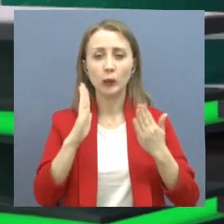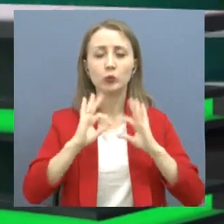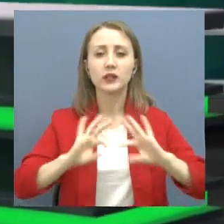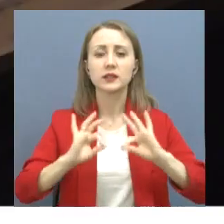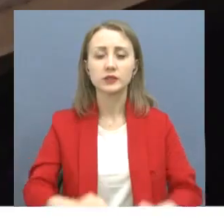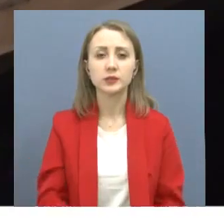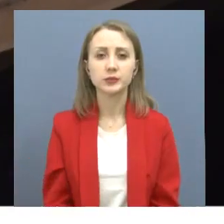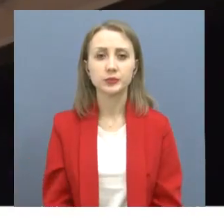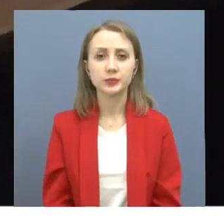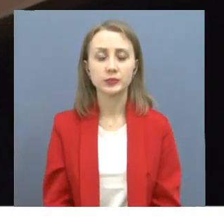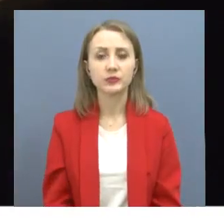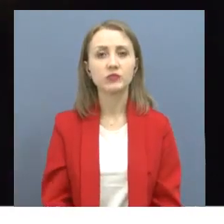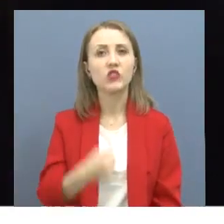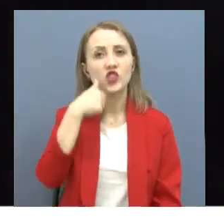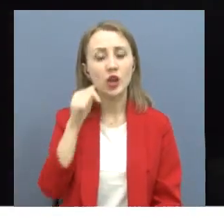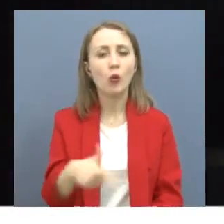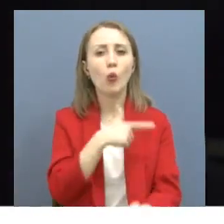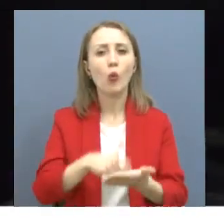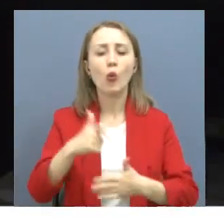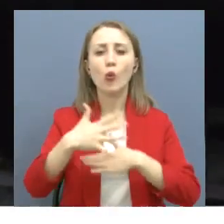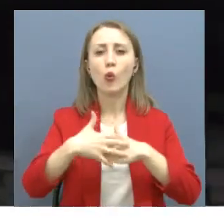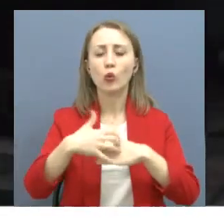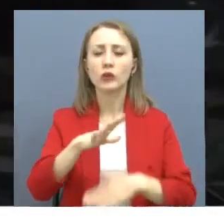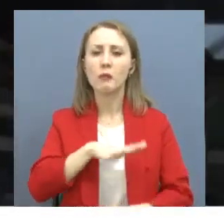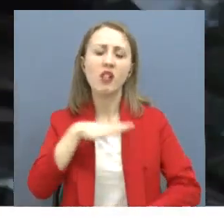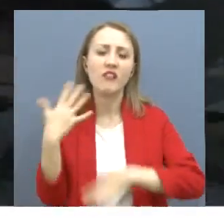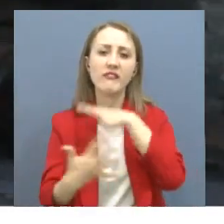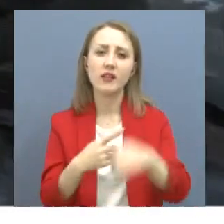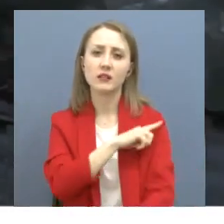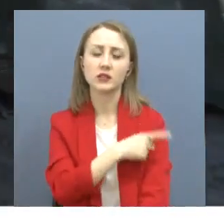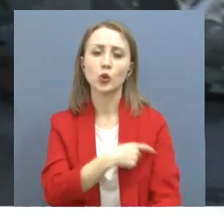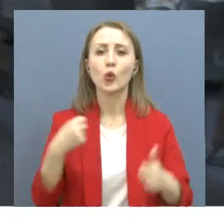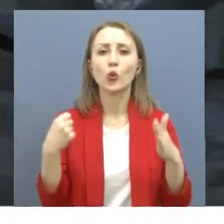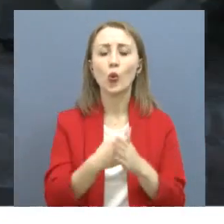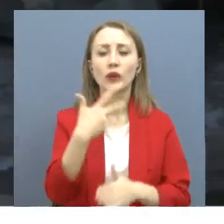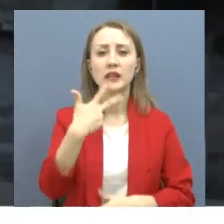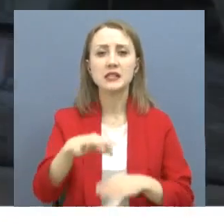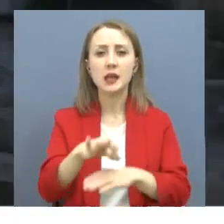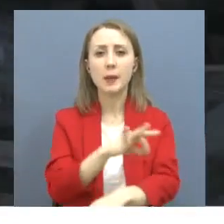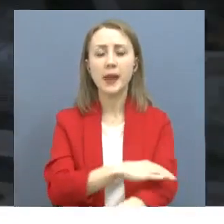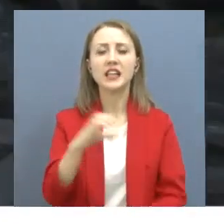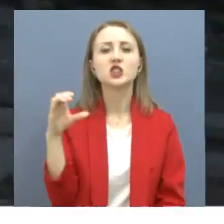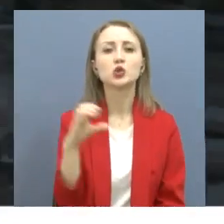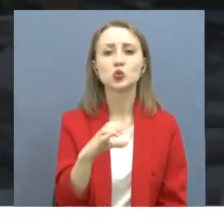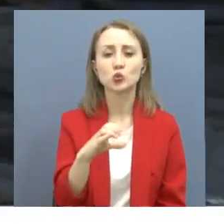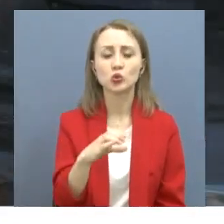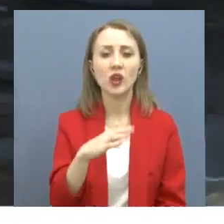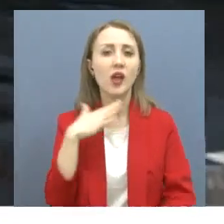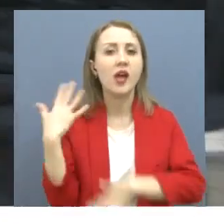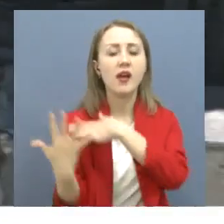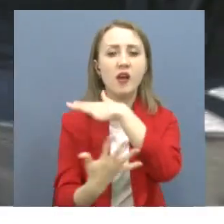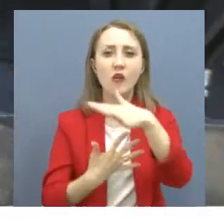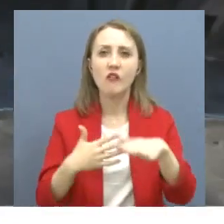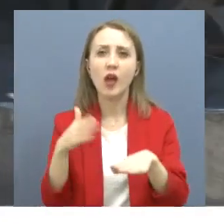Ибраева. Вчера на город Кокшетау обрушился ураганный ветер с порывами до 30 метров в секунду. Ветер на своем пути